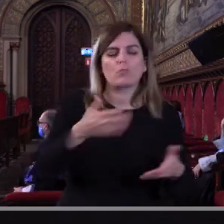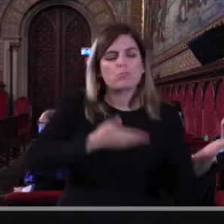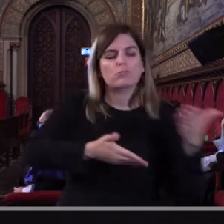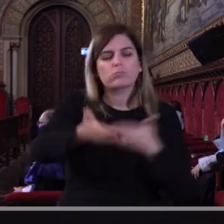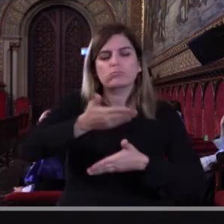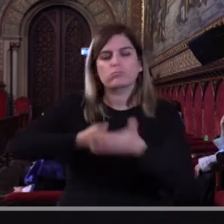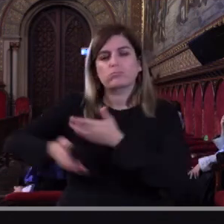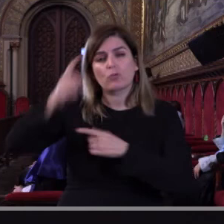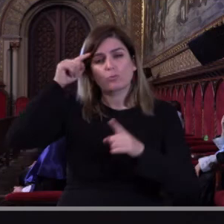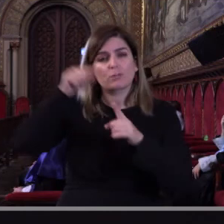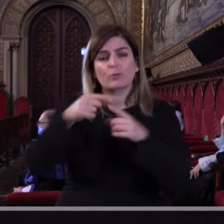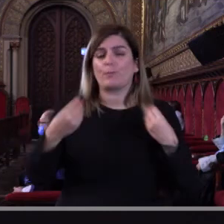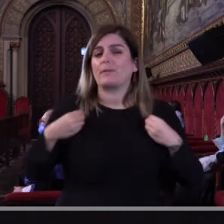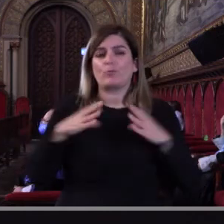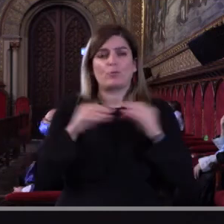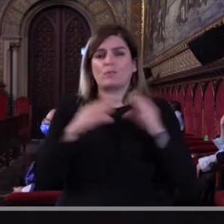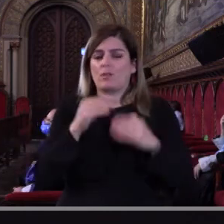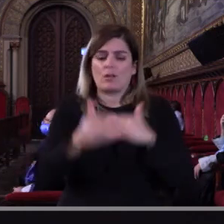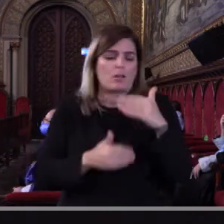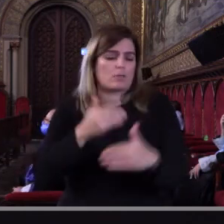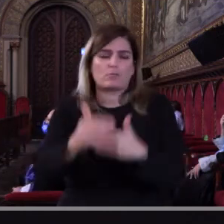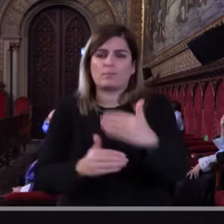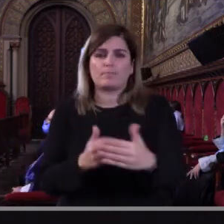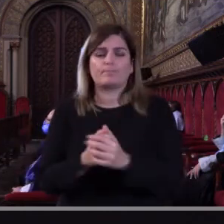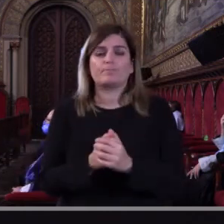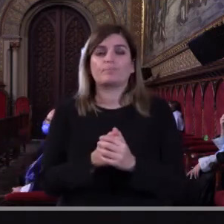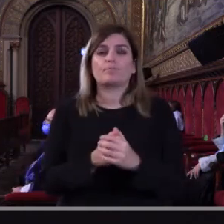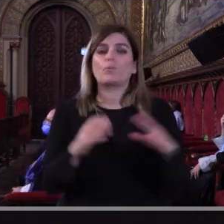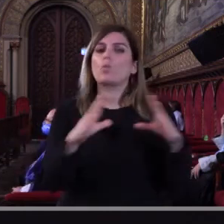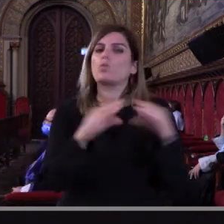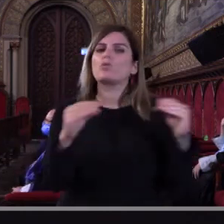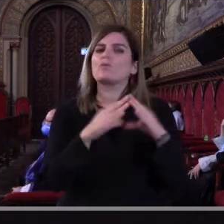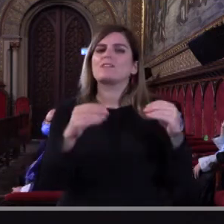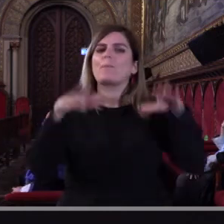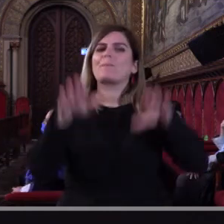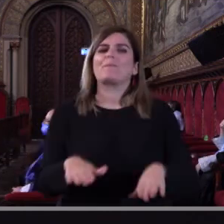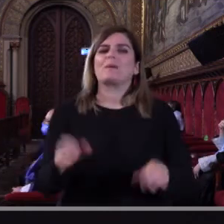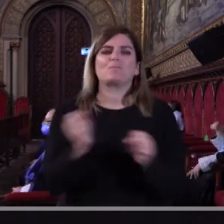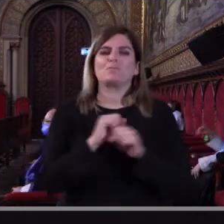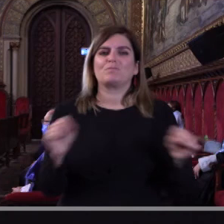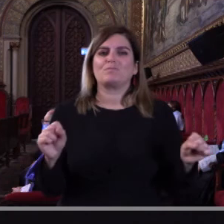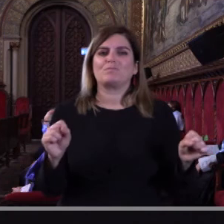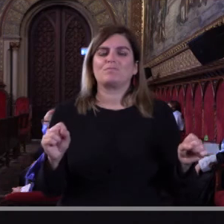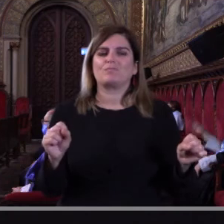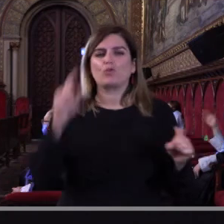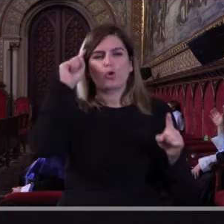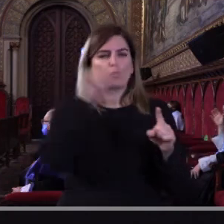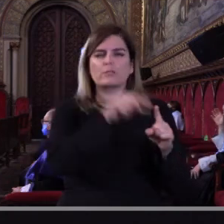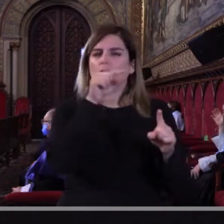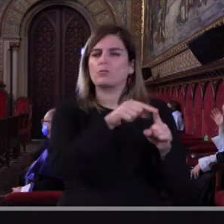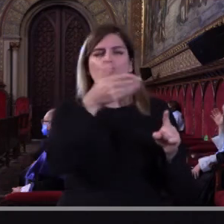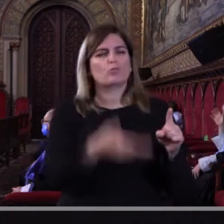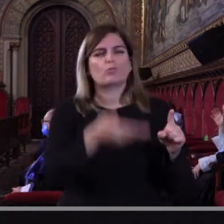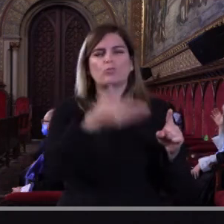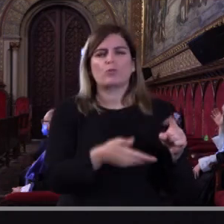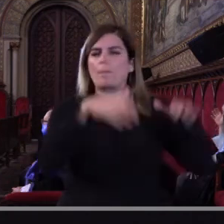per tal que la vida universitària continuï endavant. La universitat no es pot aturar, els seus propòsits són massa importants perquè